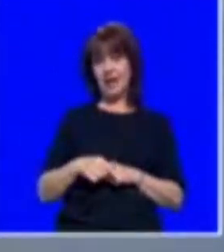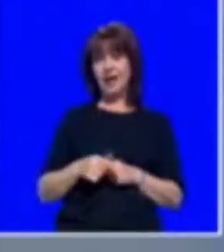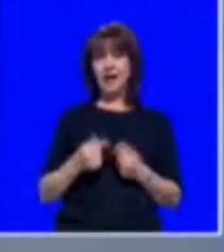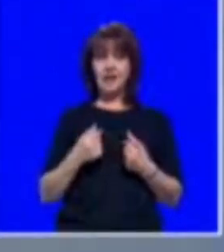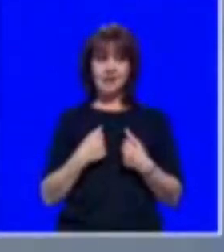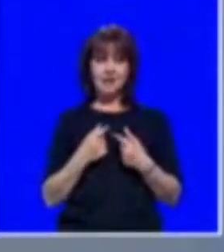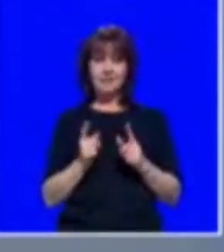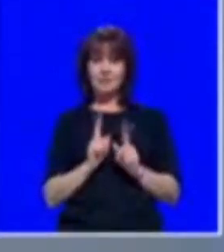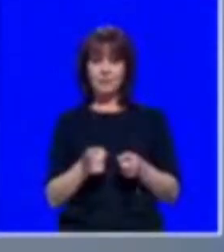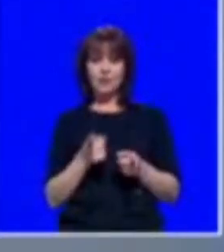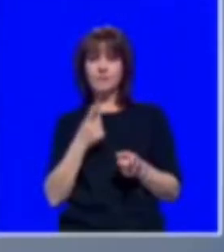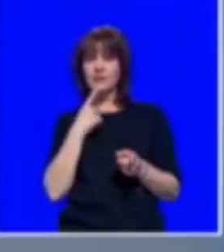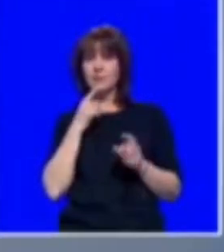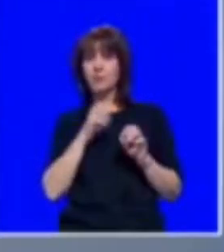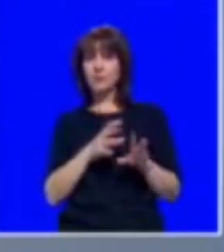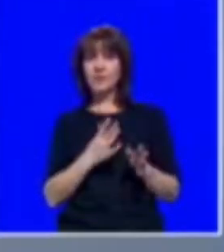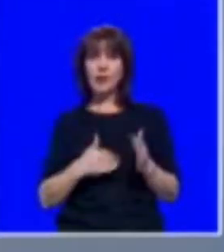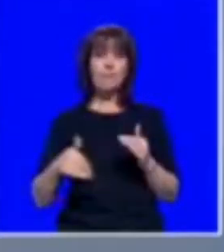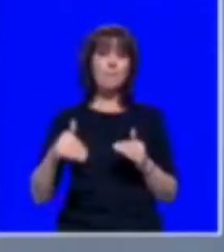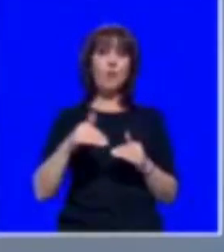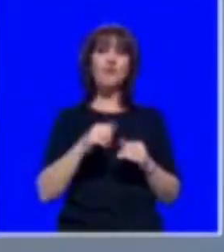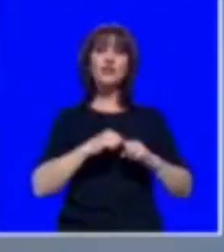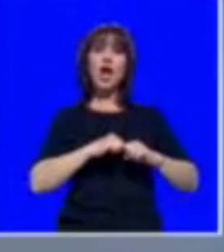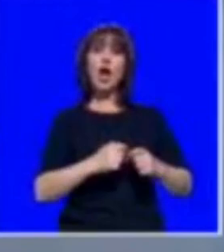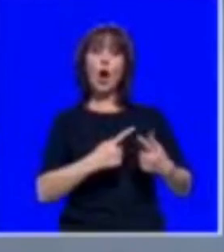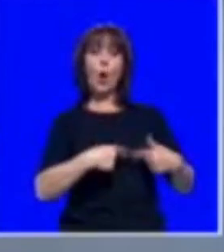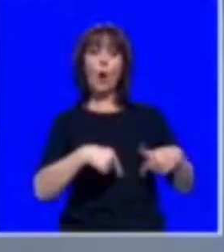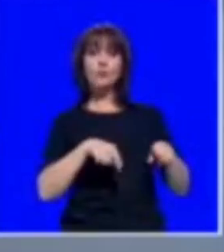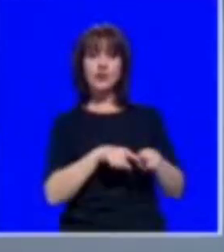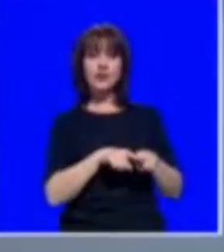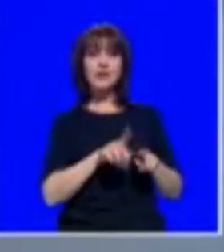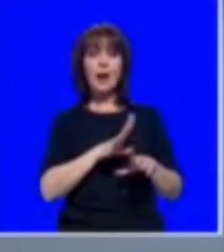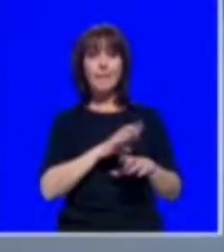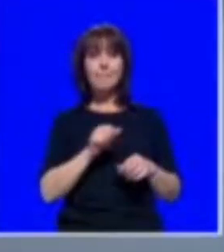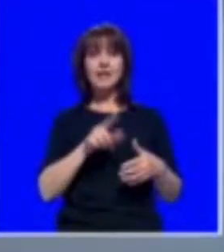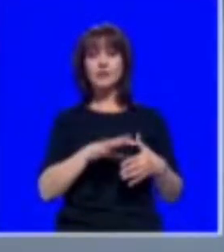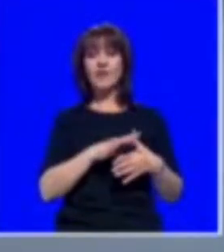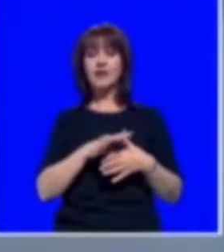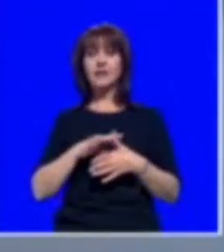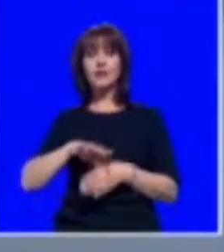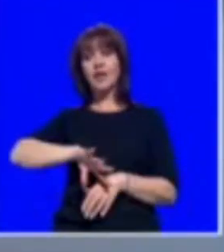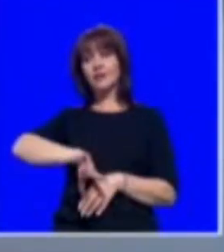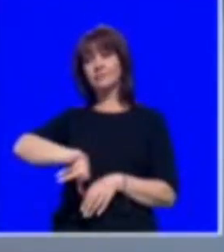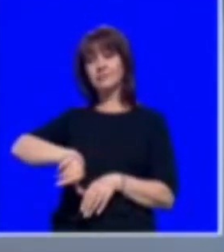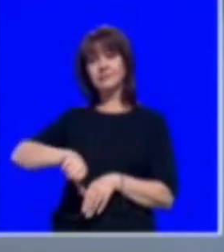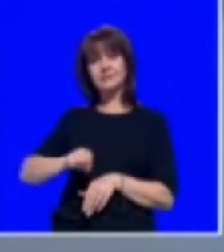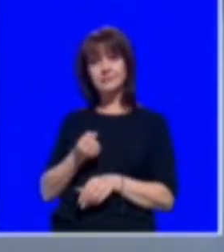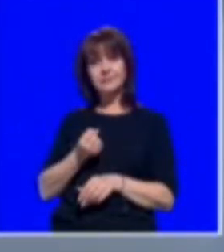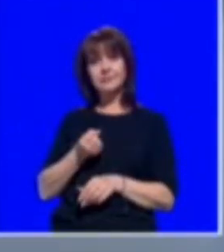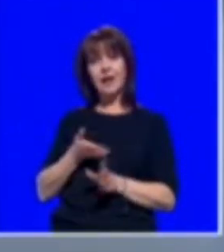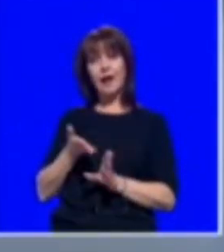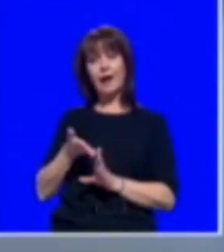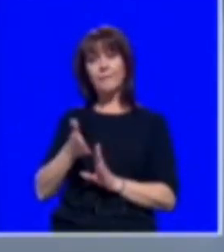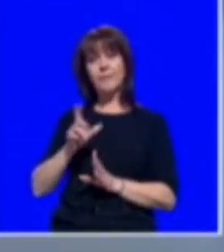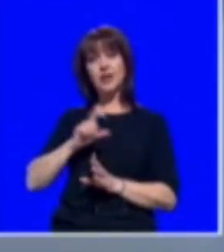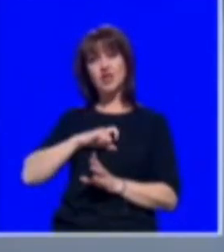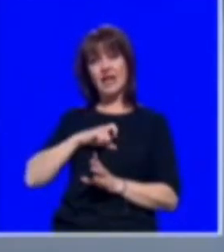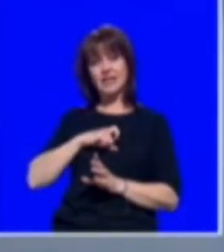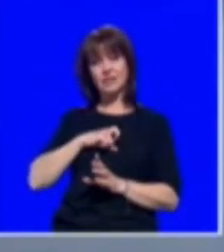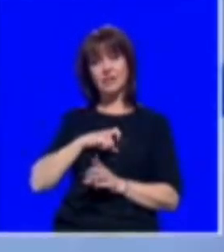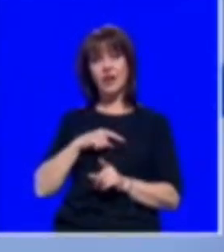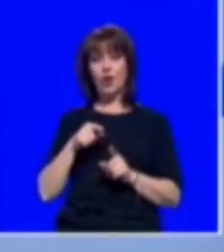ние не можем да си позволим да дадем повече на общинското, без това да води до източване на ресурс към частното.